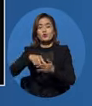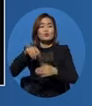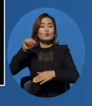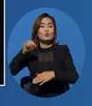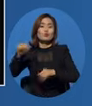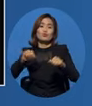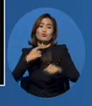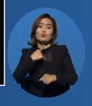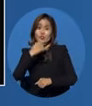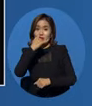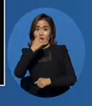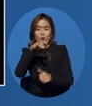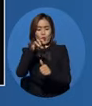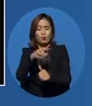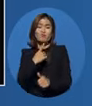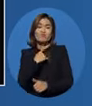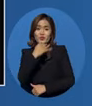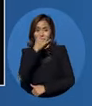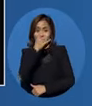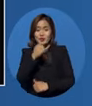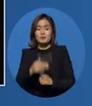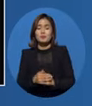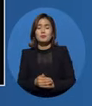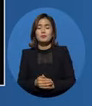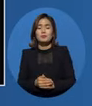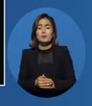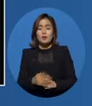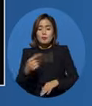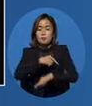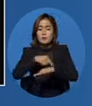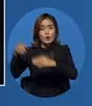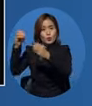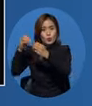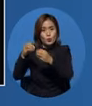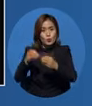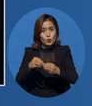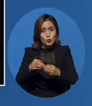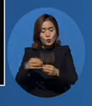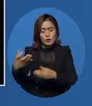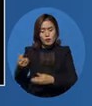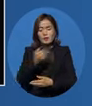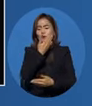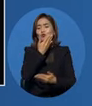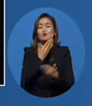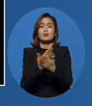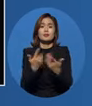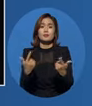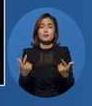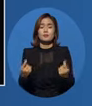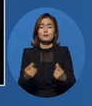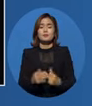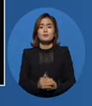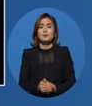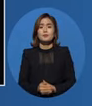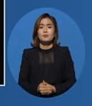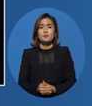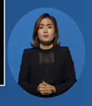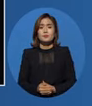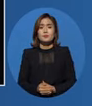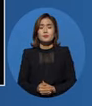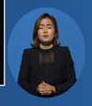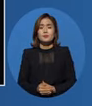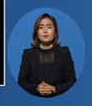사건으로 해서 5까지 지으신 분위기 때문에 민족의 정통성을 세우는 일은 매우 중요한 일이라고 생각합니다 어이 이